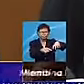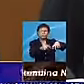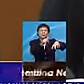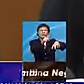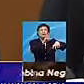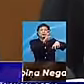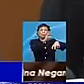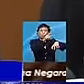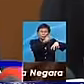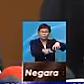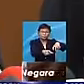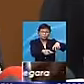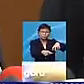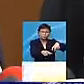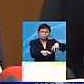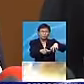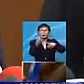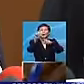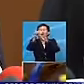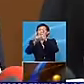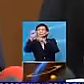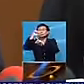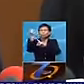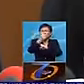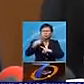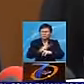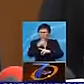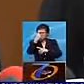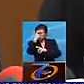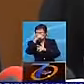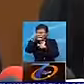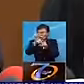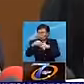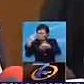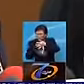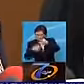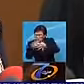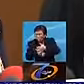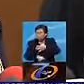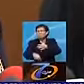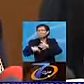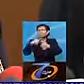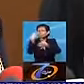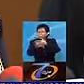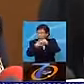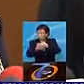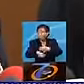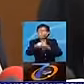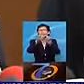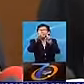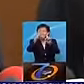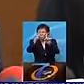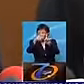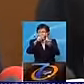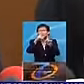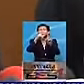orang, akta pertubuhan yang di mana kita syaki terlibat dengan kongsi gelap ataupun ahli geng seramai 115